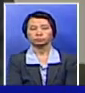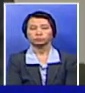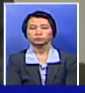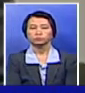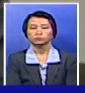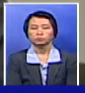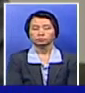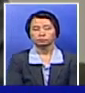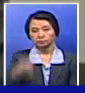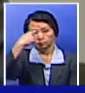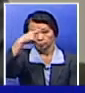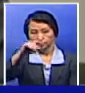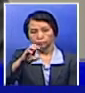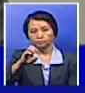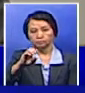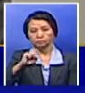Untuk syarikat